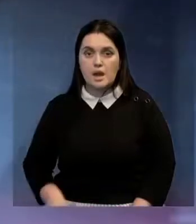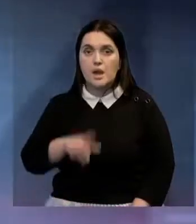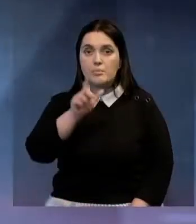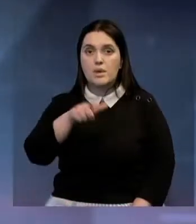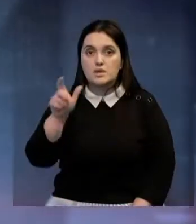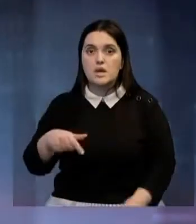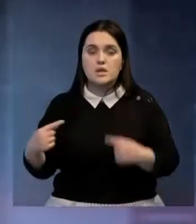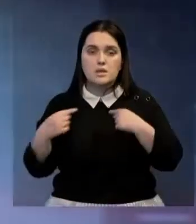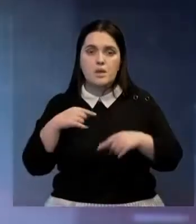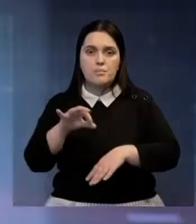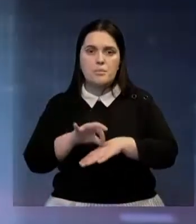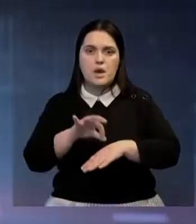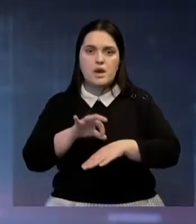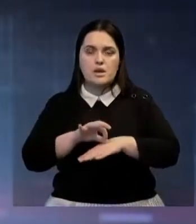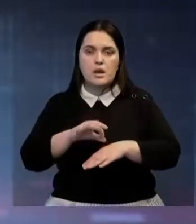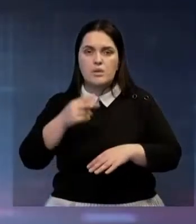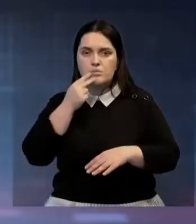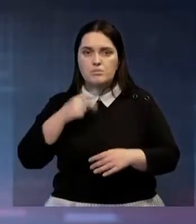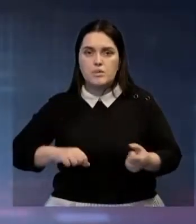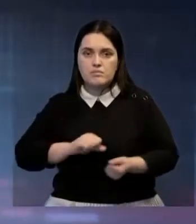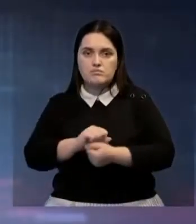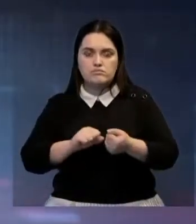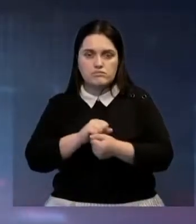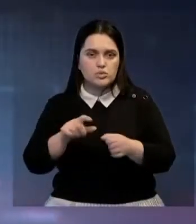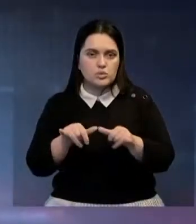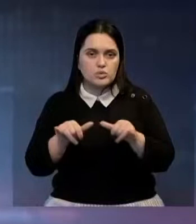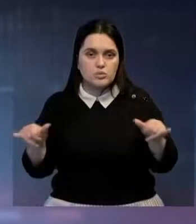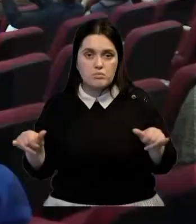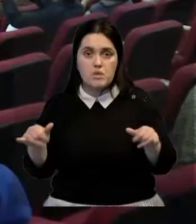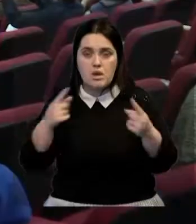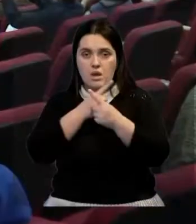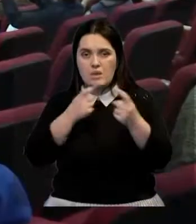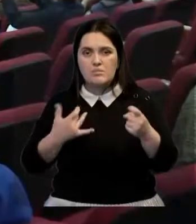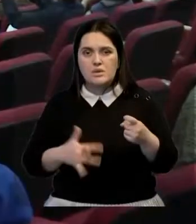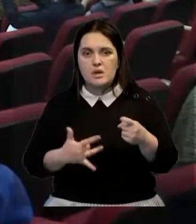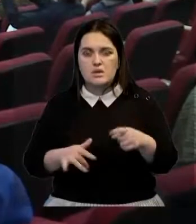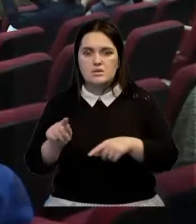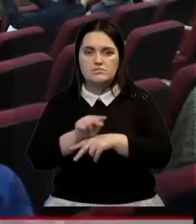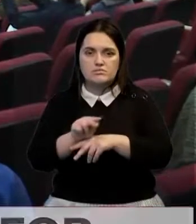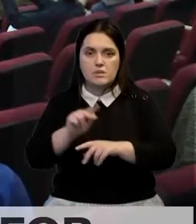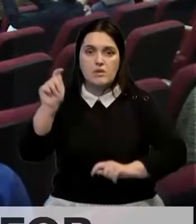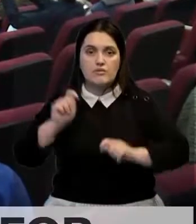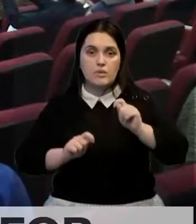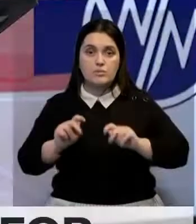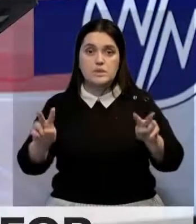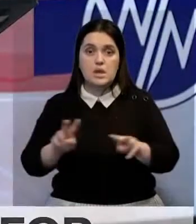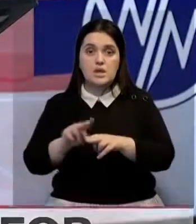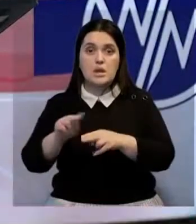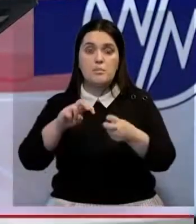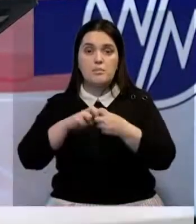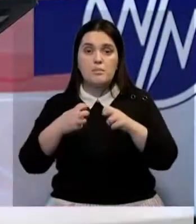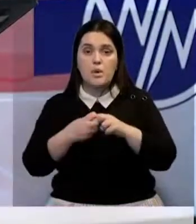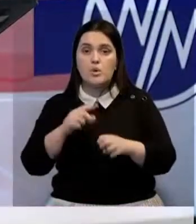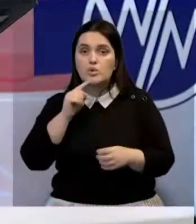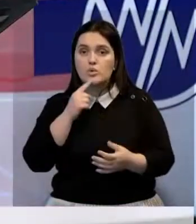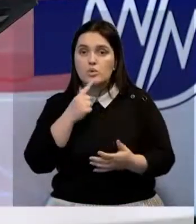Пациентов, страдающих болезнями органов пищеварения, не становится меньше. Об этом сообщили на гастроэнтерологическом форуме в столице. Их лечение также